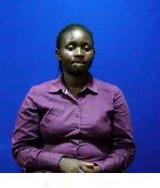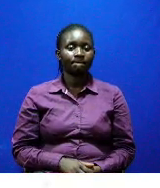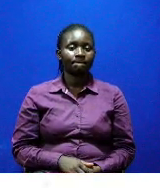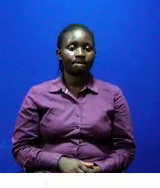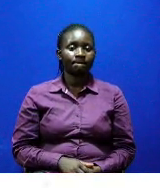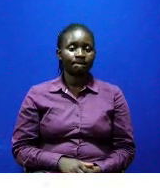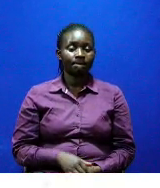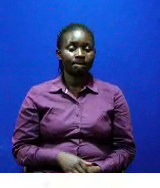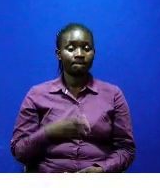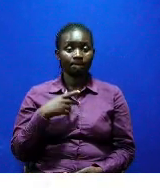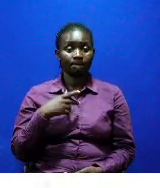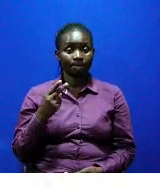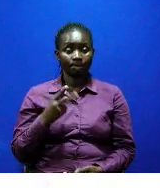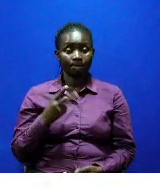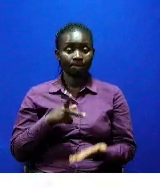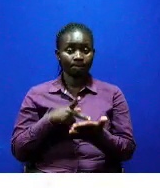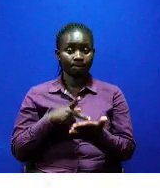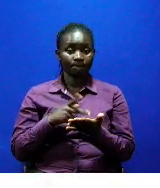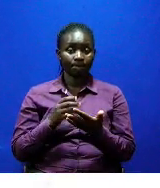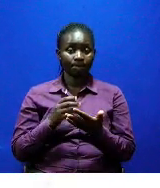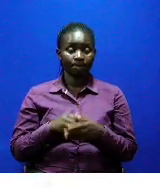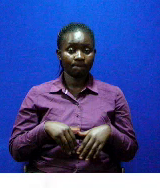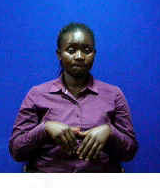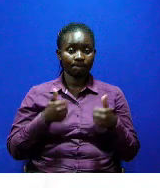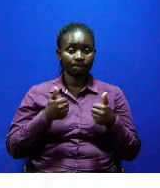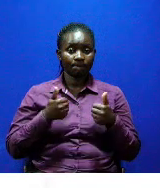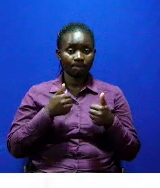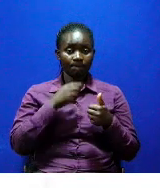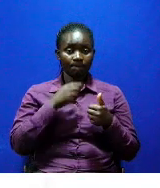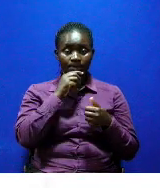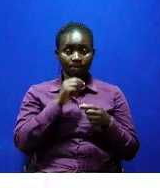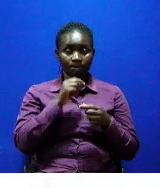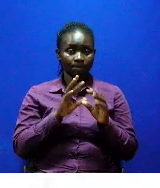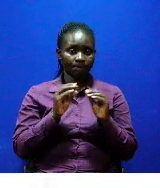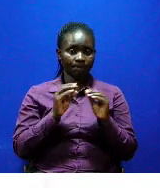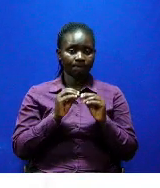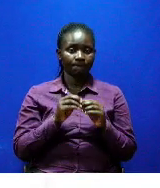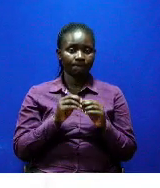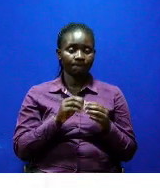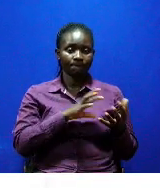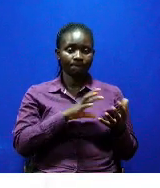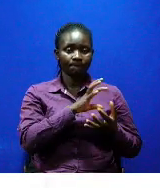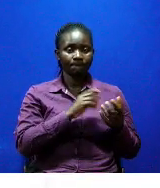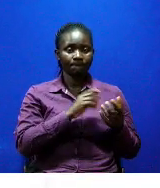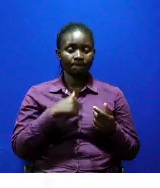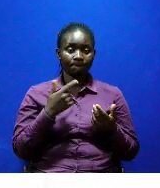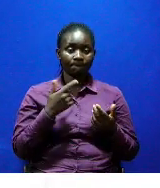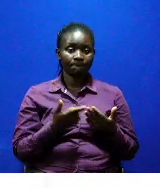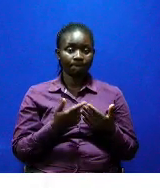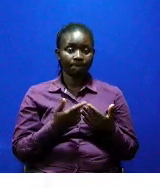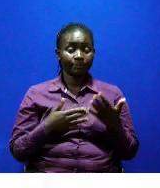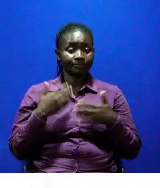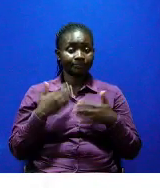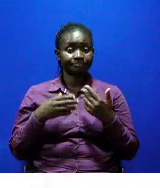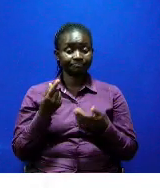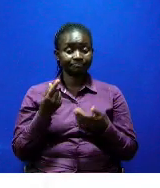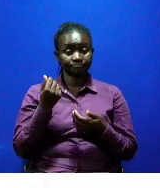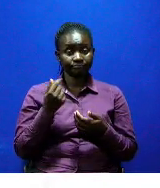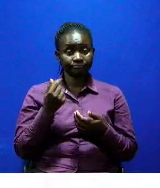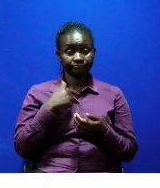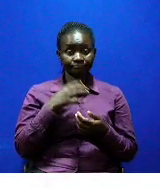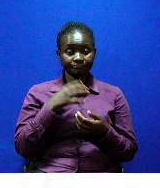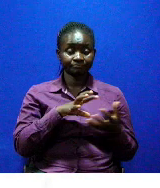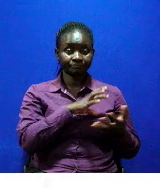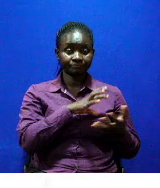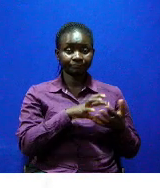chire piwali chiaba mura chitabu atie mixed school mune yane maybe chisukuru chinyinga sana chiri chikutuare mixed kuna